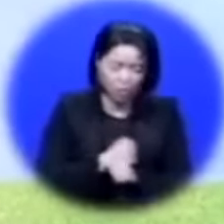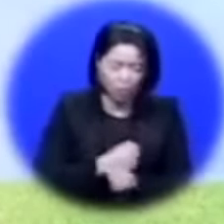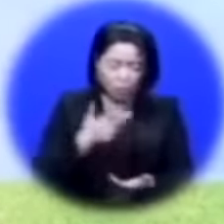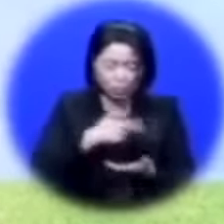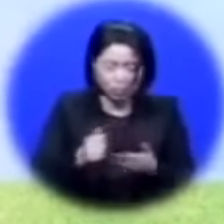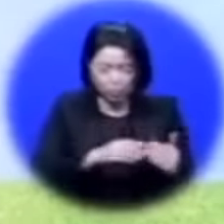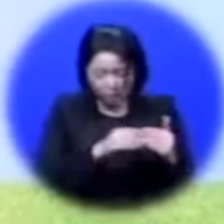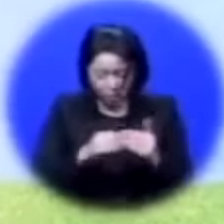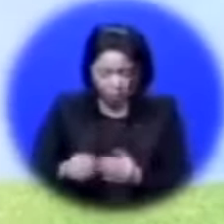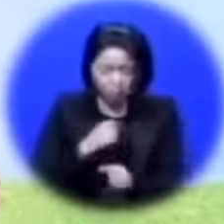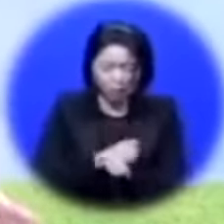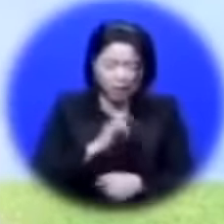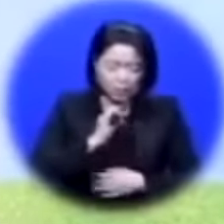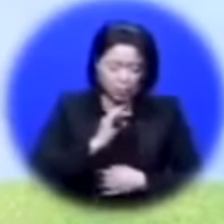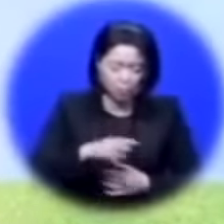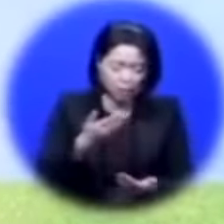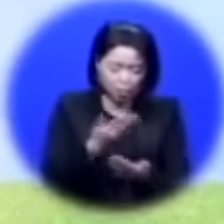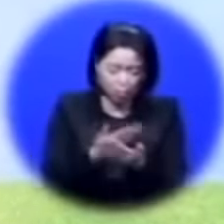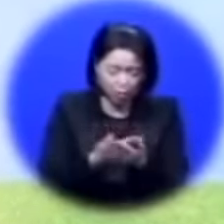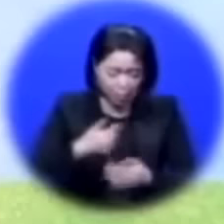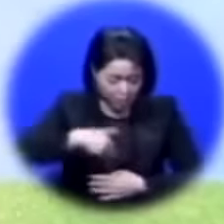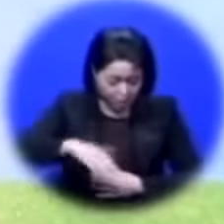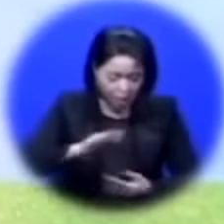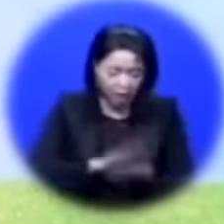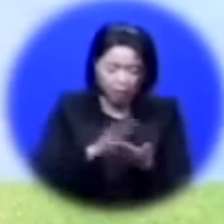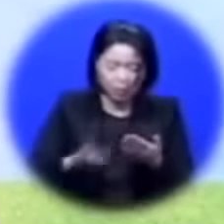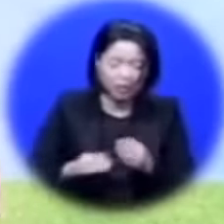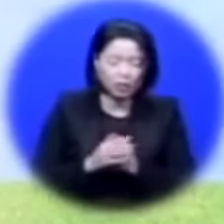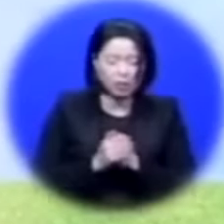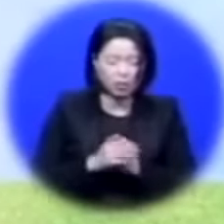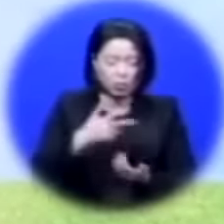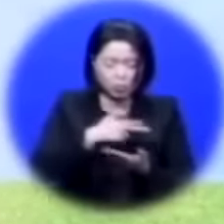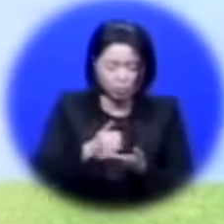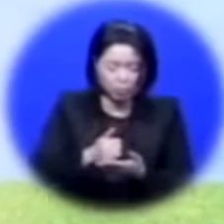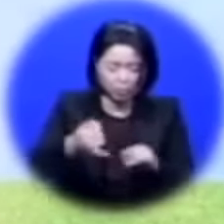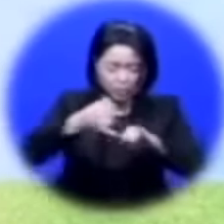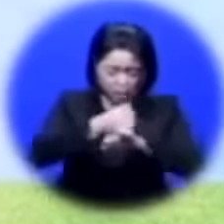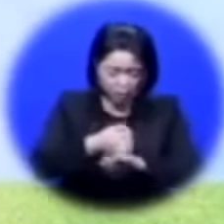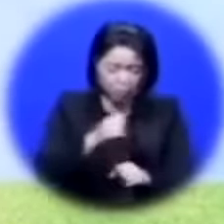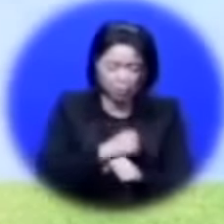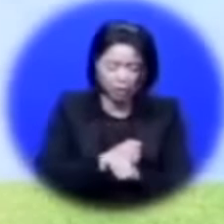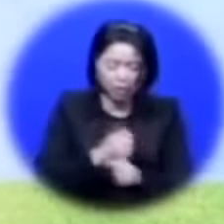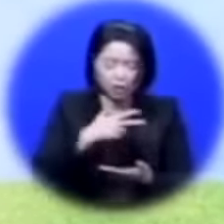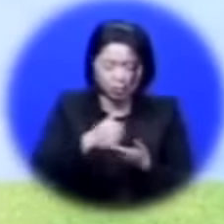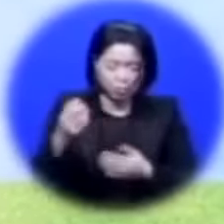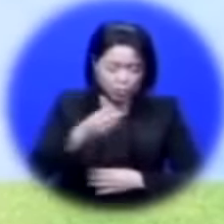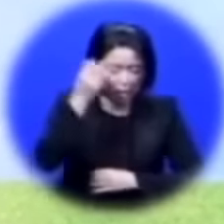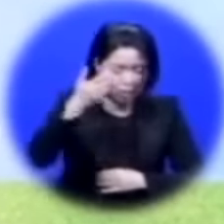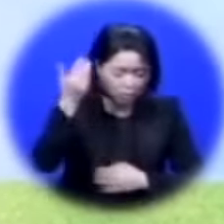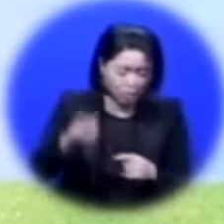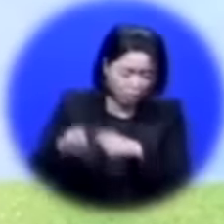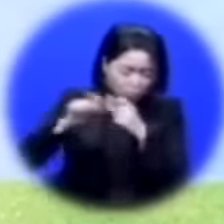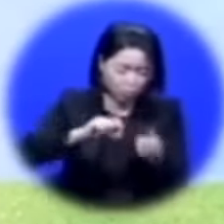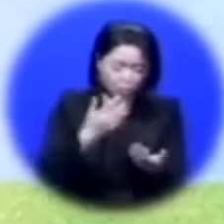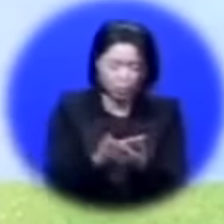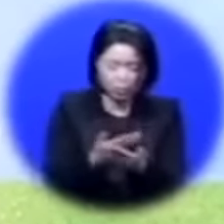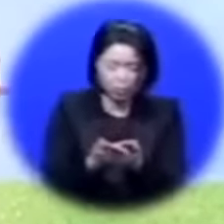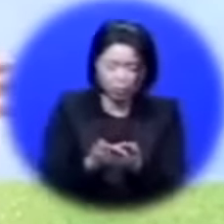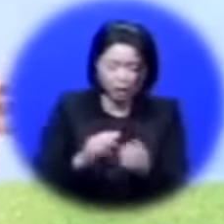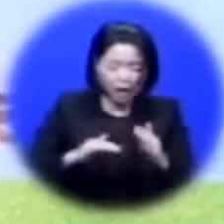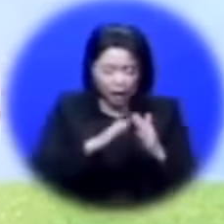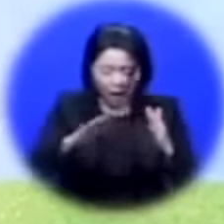인도하심만을 구하며 나아가겠습니다 주님 약속하신 주의 성을 부시고 그리고